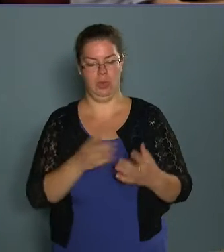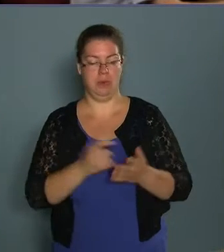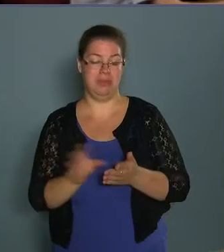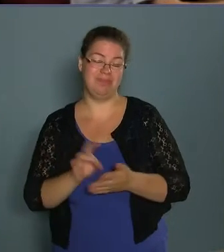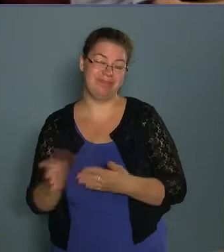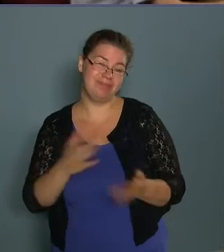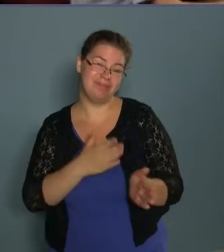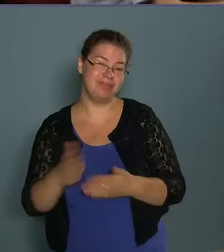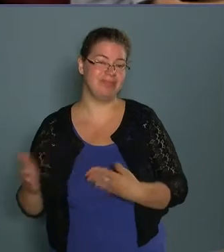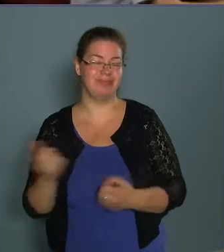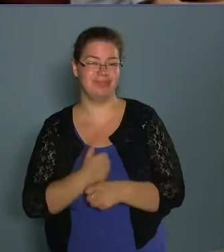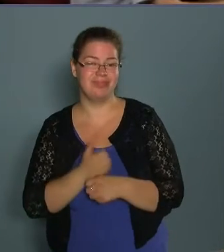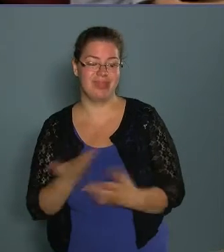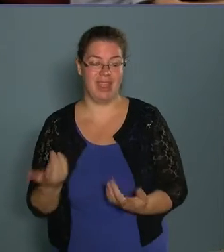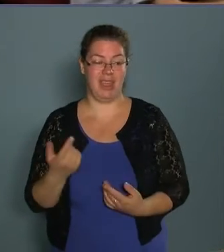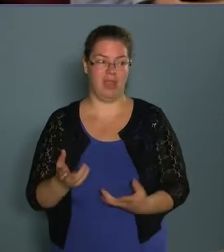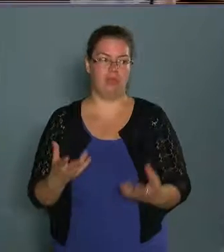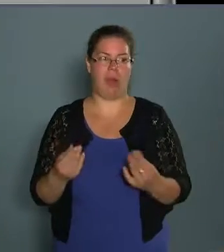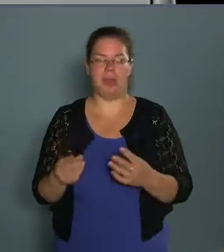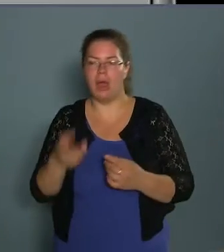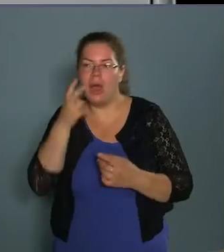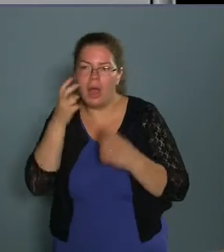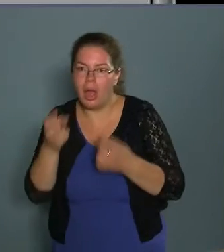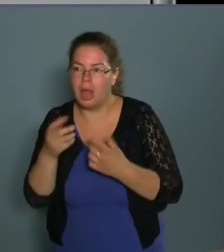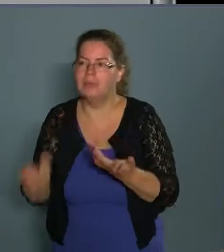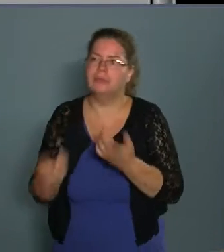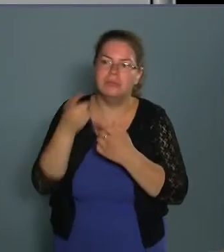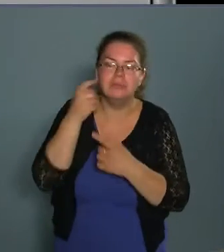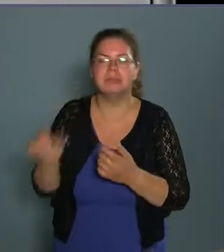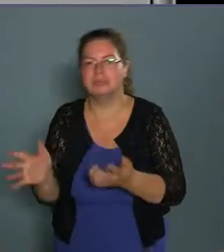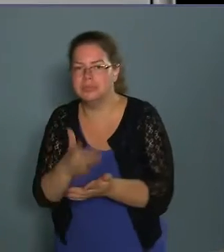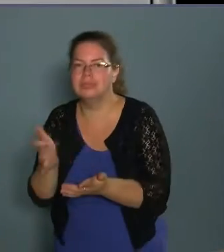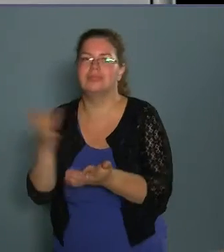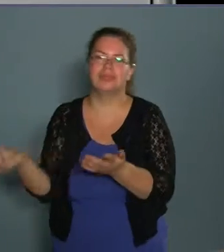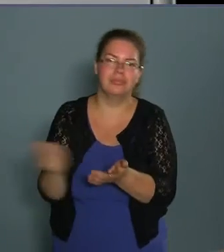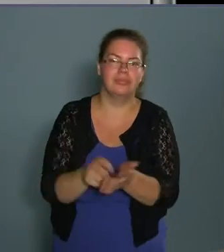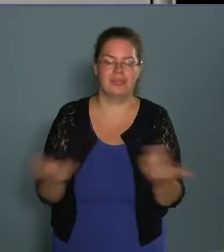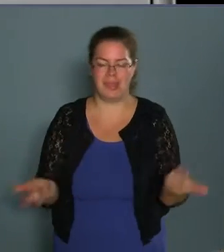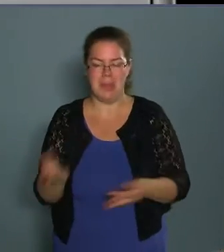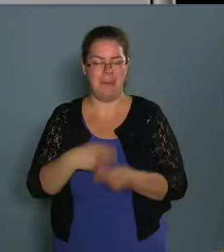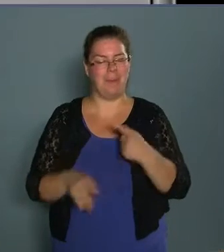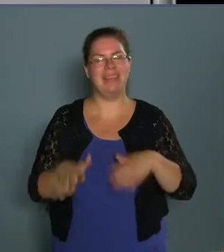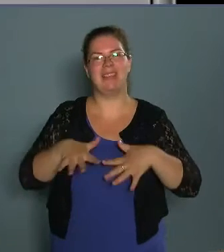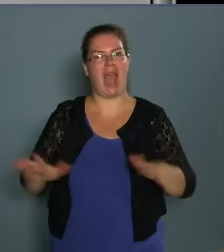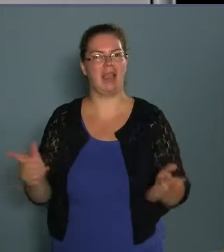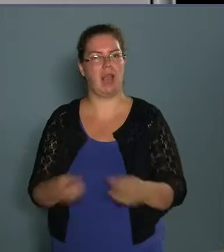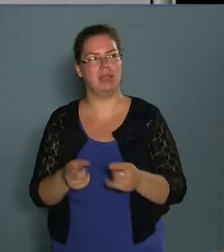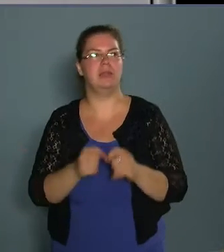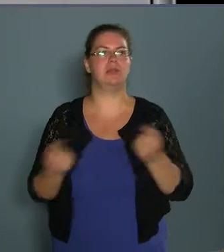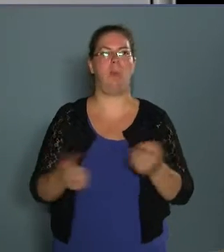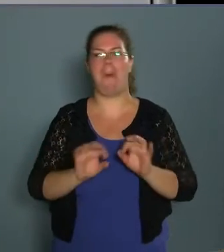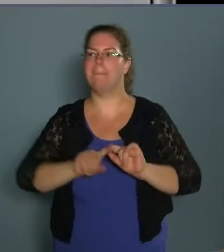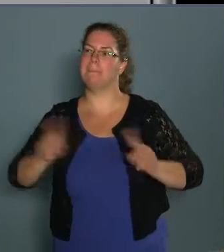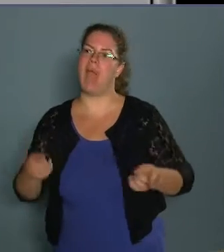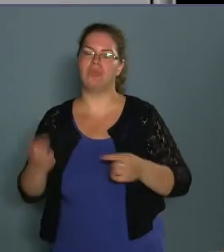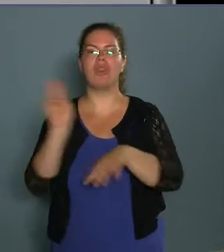erre valamennyien, én is, hogyha erről van szó, mert ezek azok, amik a átlag hírtől eltérőek, és